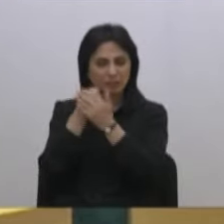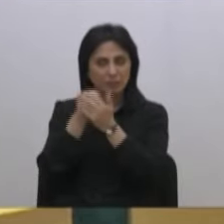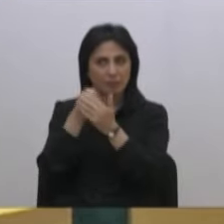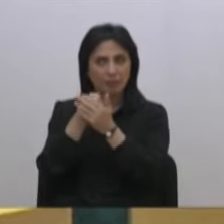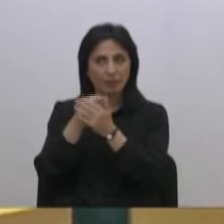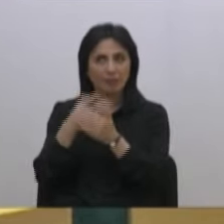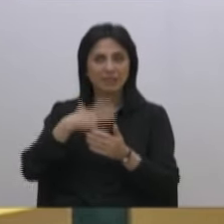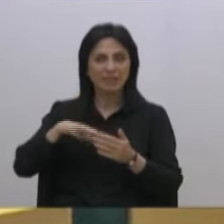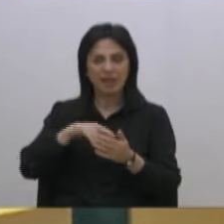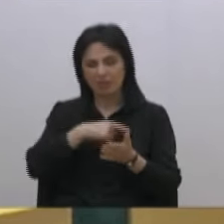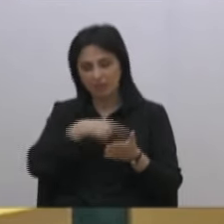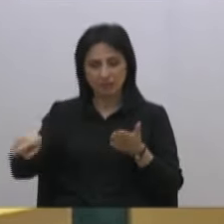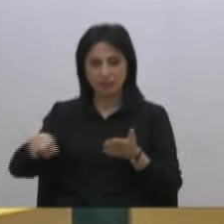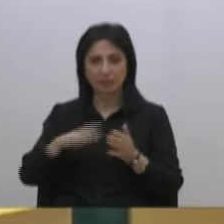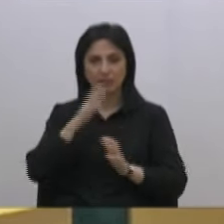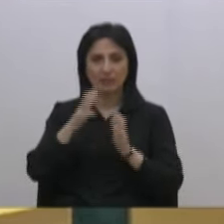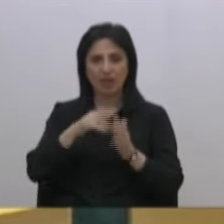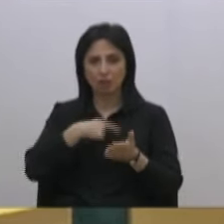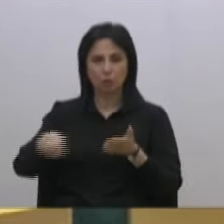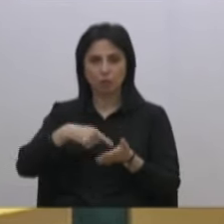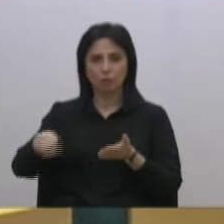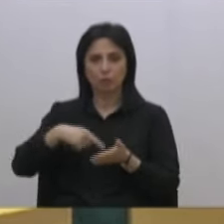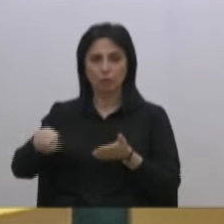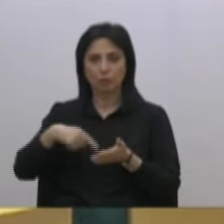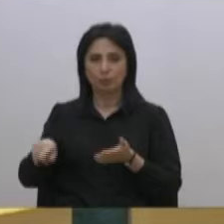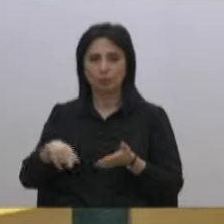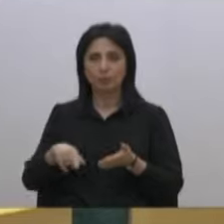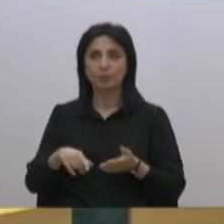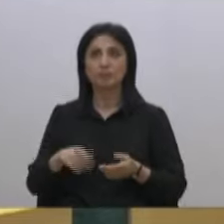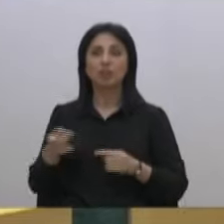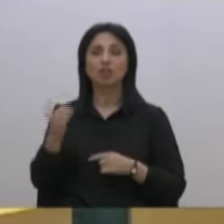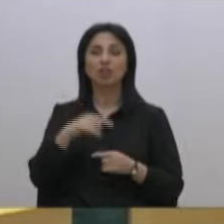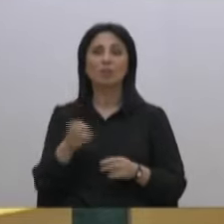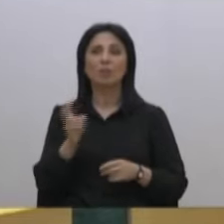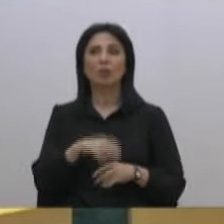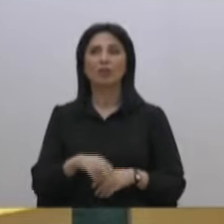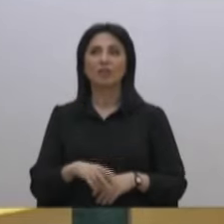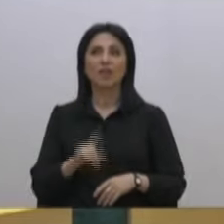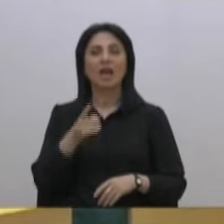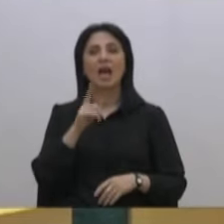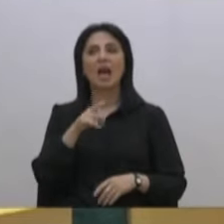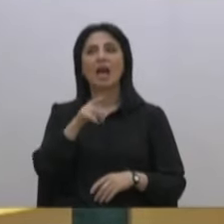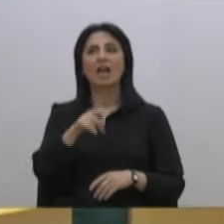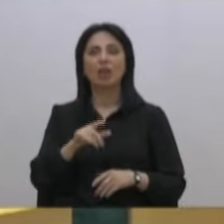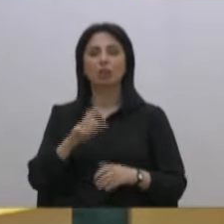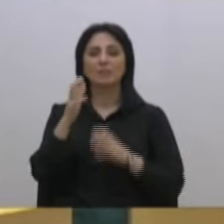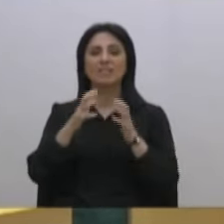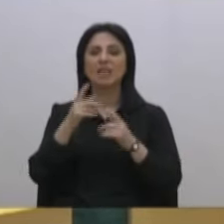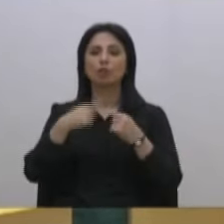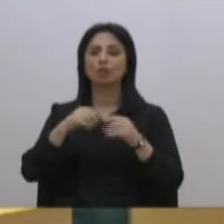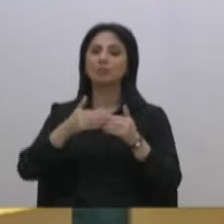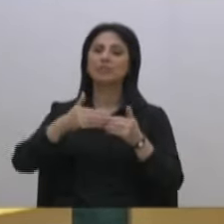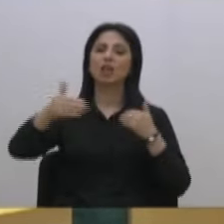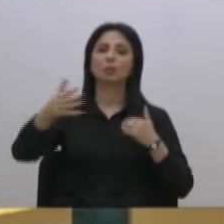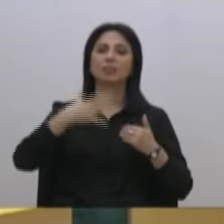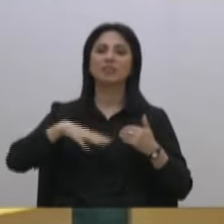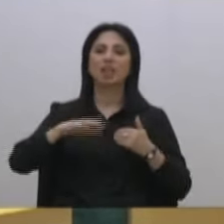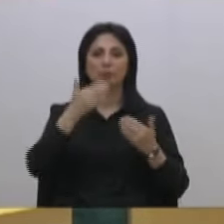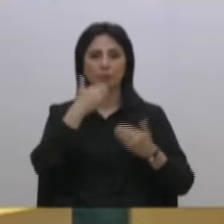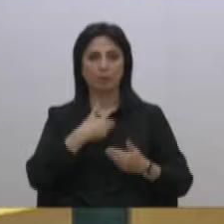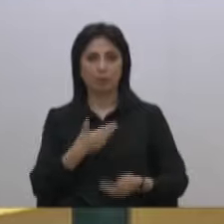იზოლაცია მოხდეს საქართველოსი საერთაშორისო საზოგადოებიდან და შემდეგ მოდიან და რატომ აშორებ საერთაშორისო საზოგადოებას საქართველოს,